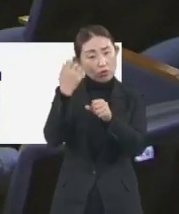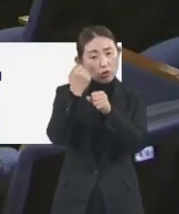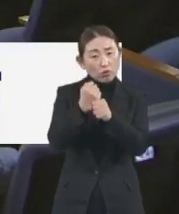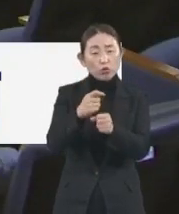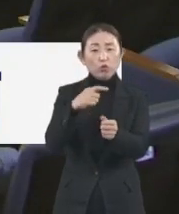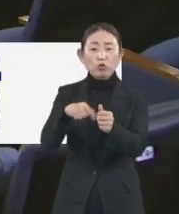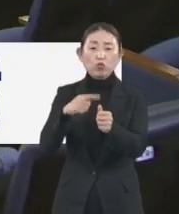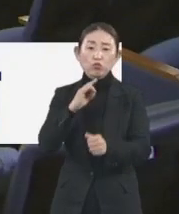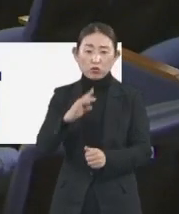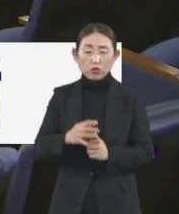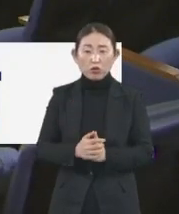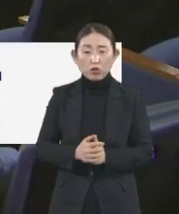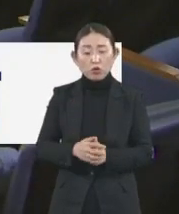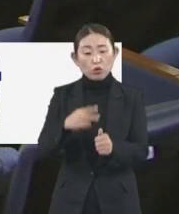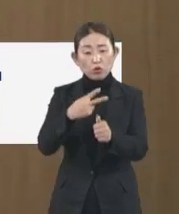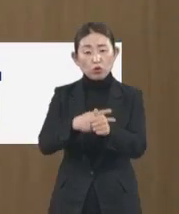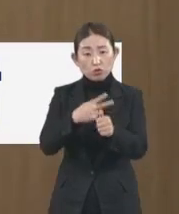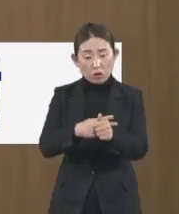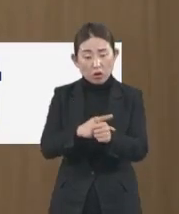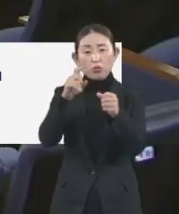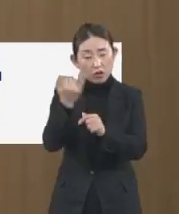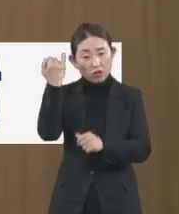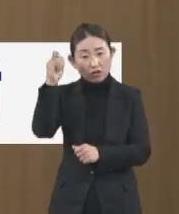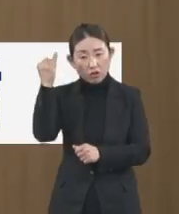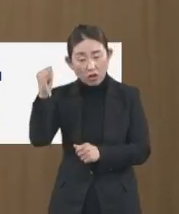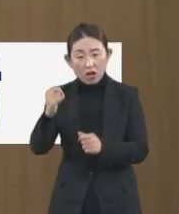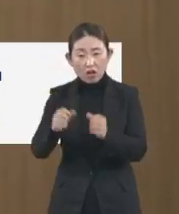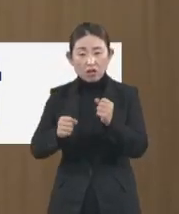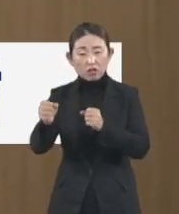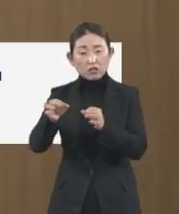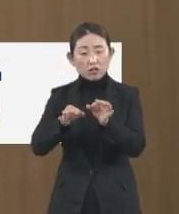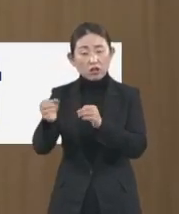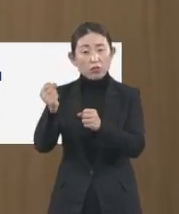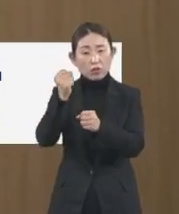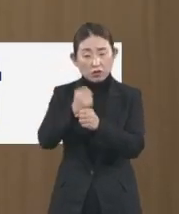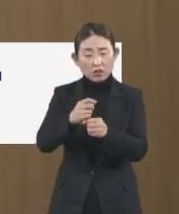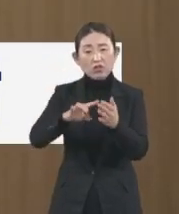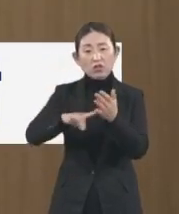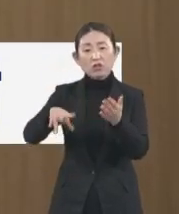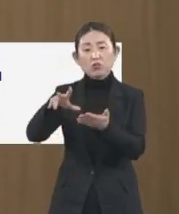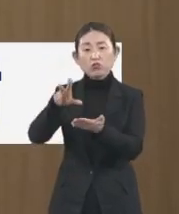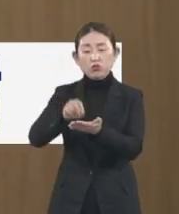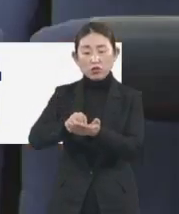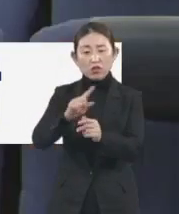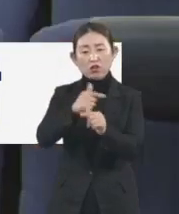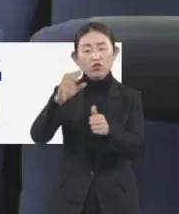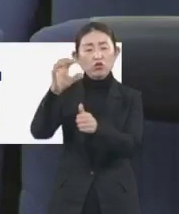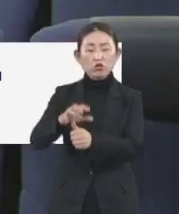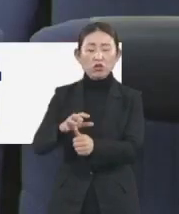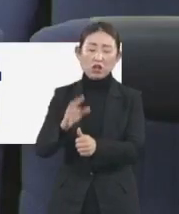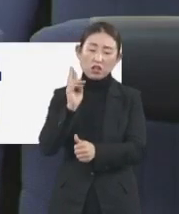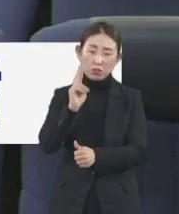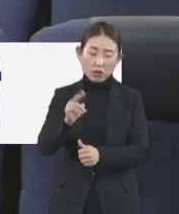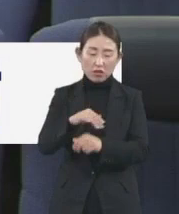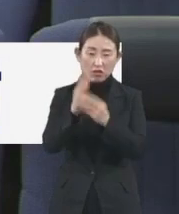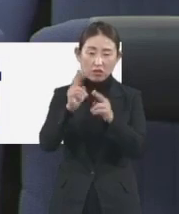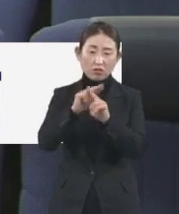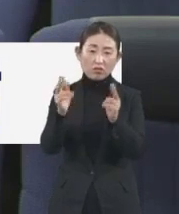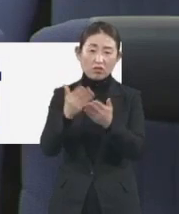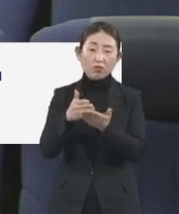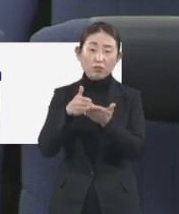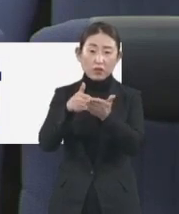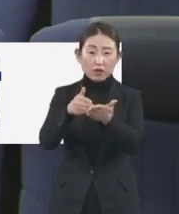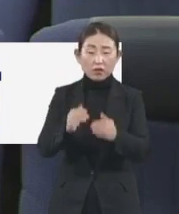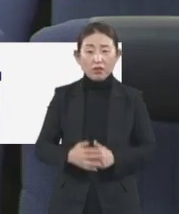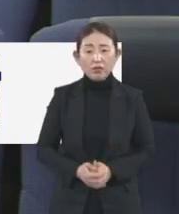연구와 교육만 있어 교수가 r&d 기반의 창업을 하려해도 세금 문제 등 규제가 많다며 전면 재검토를